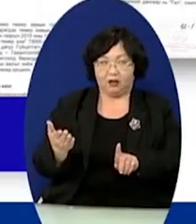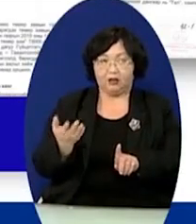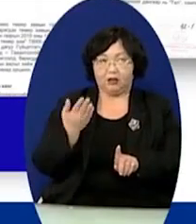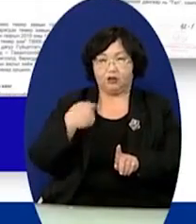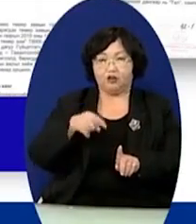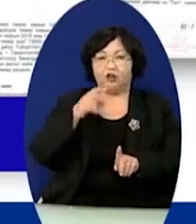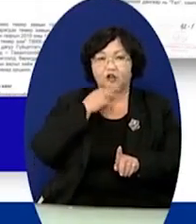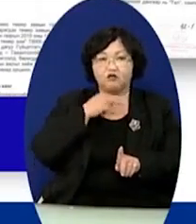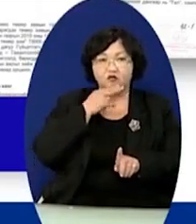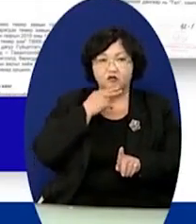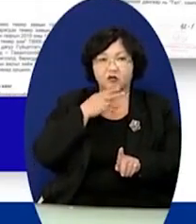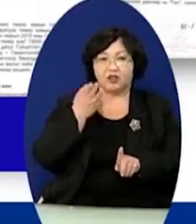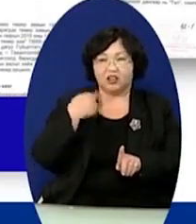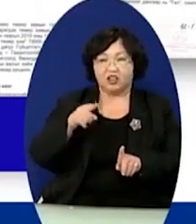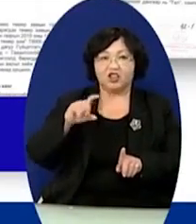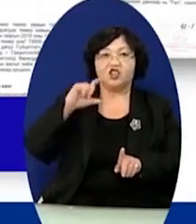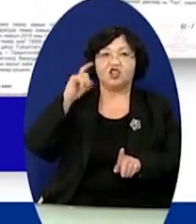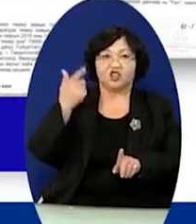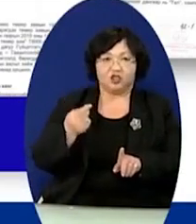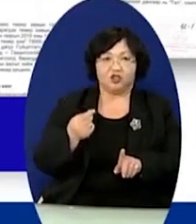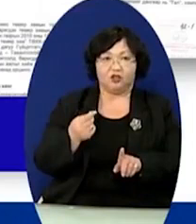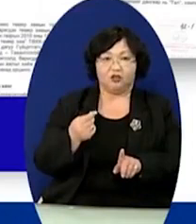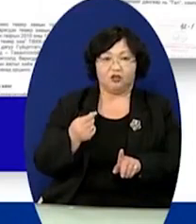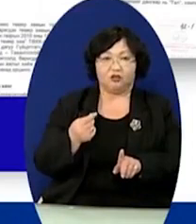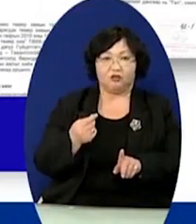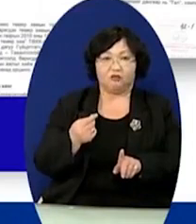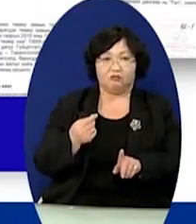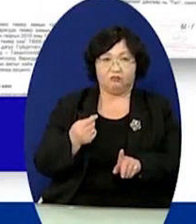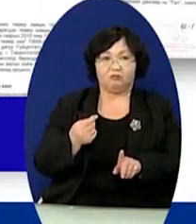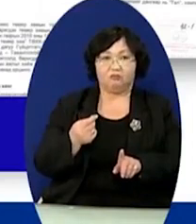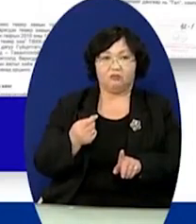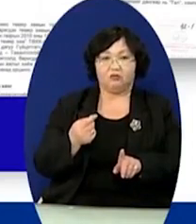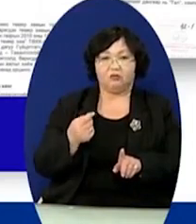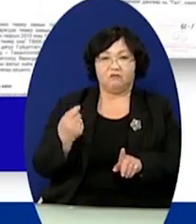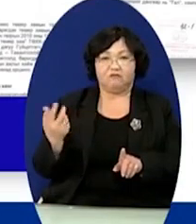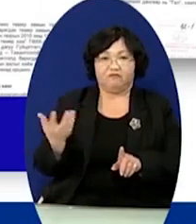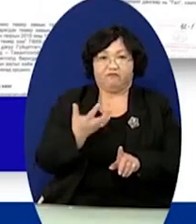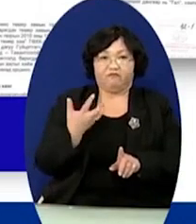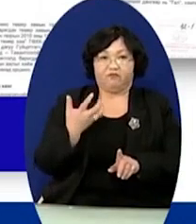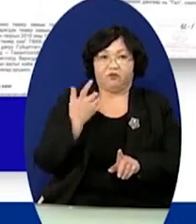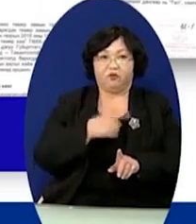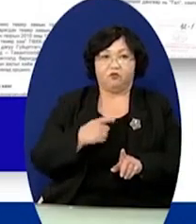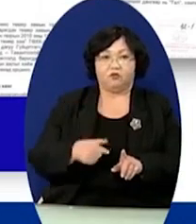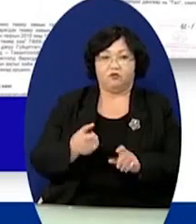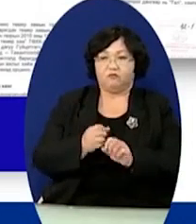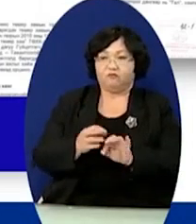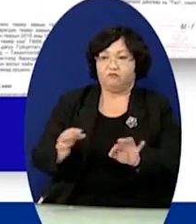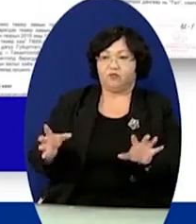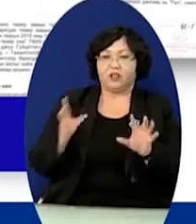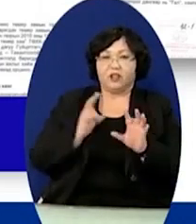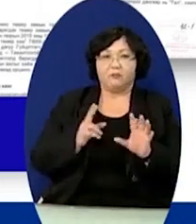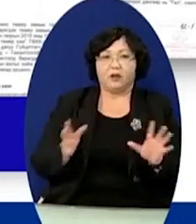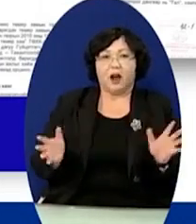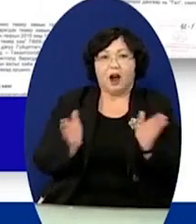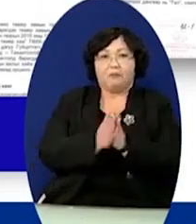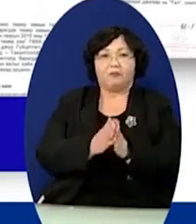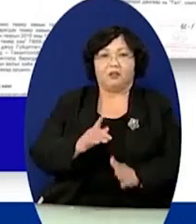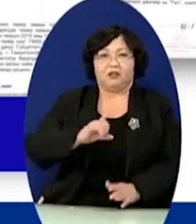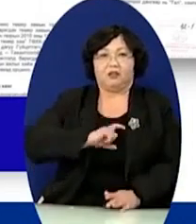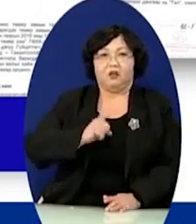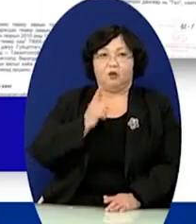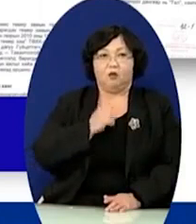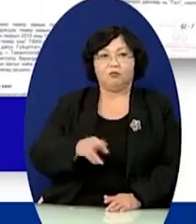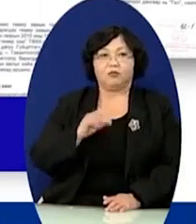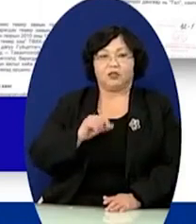таны охин, таны эгч гэсэн одоо ийм хүмүүс олон компаниуд хамтарч эзэмшиж байна.